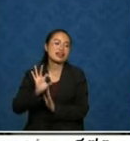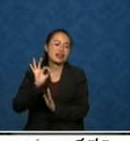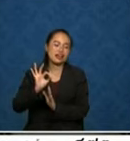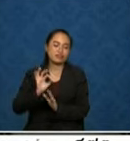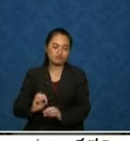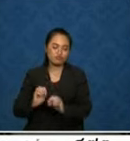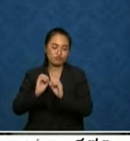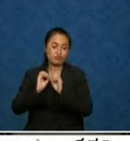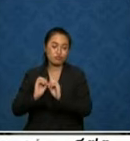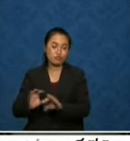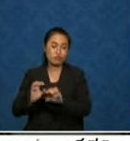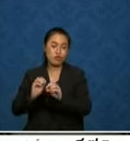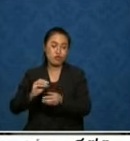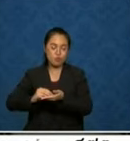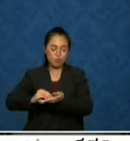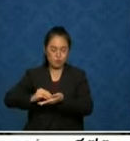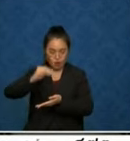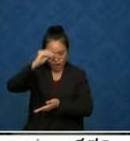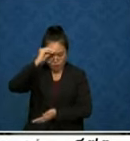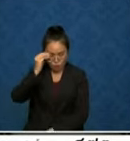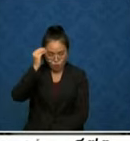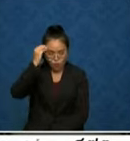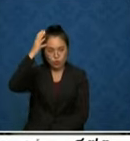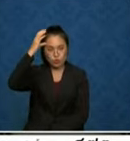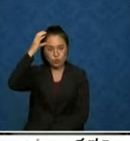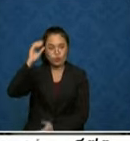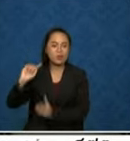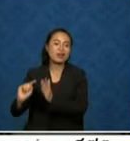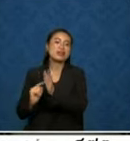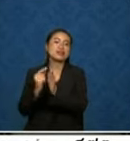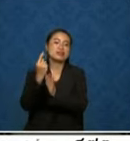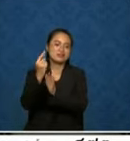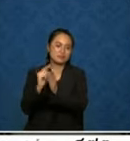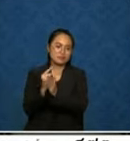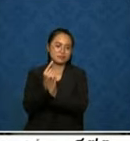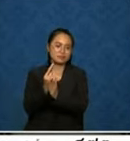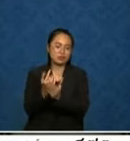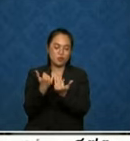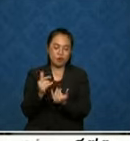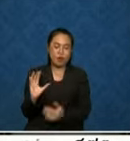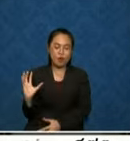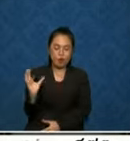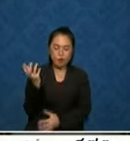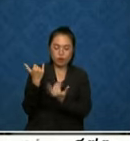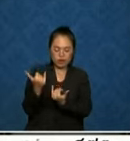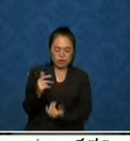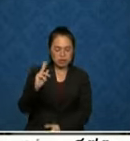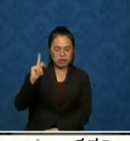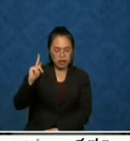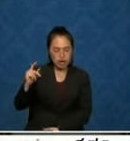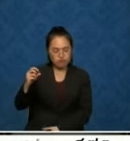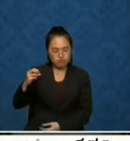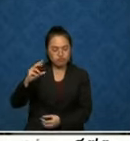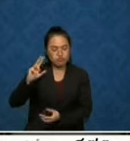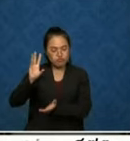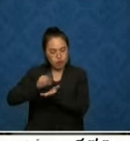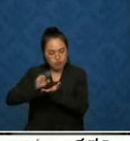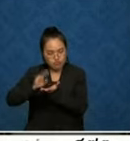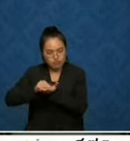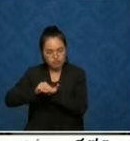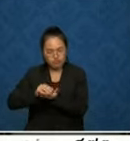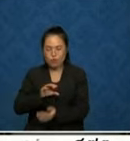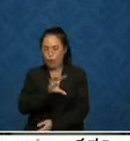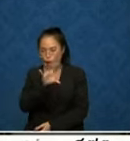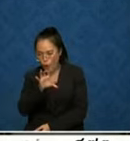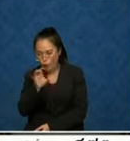มิคุ้มกันจากความไม่รู้ให้กับประชาชนตั้งแต่ต้นมือค่ะในโลกที่มันท่วมท้นด้วยข้อมูลข่าวสารการแสดงความคิดเห็นที่จริงบ้างล